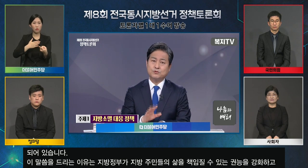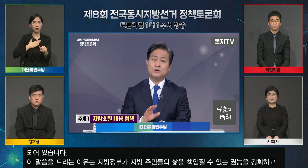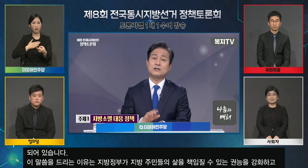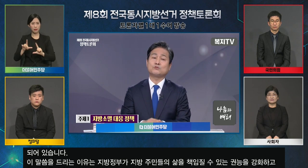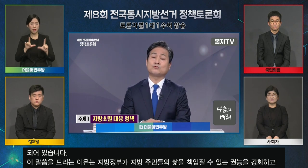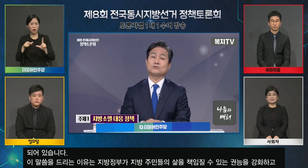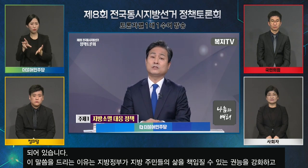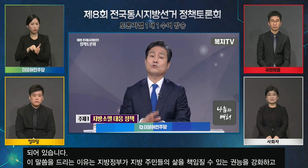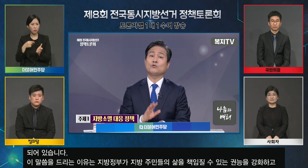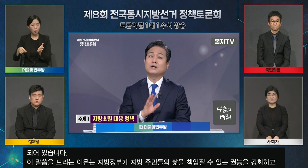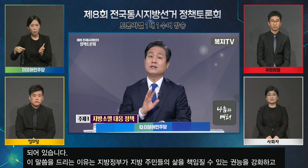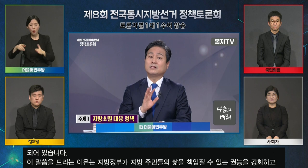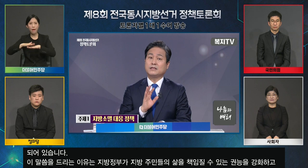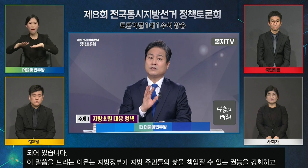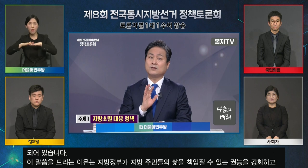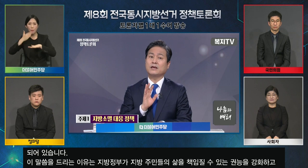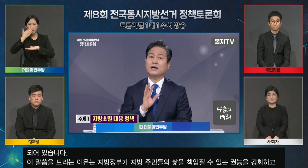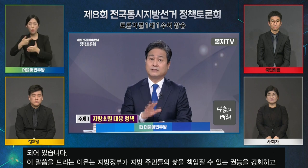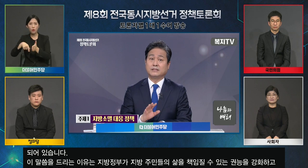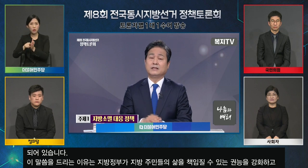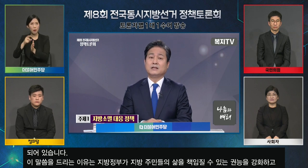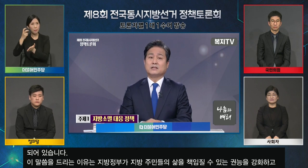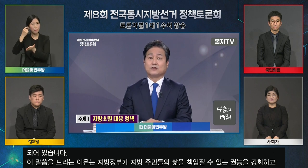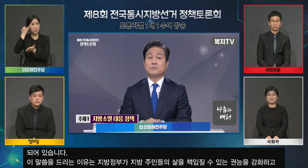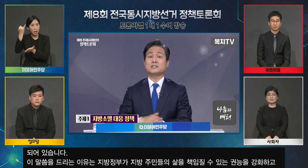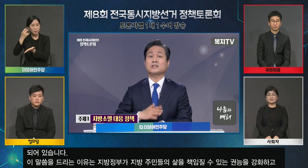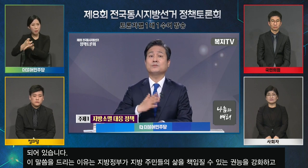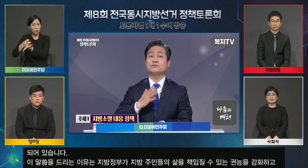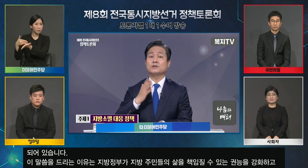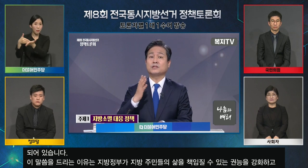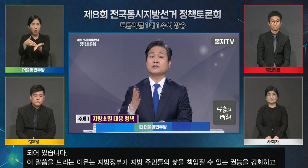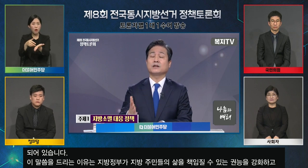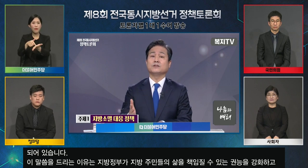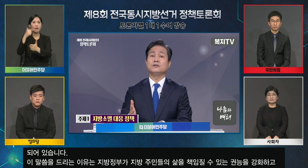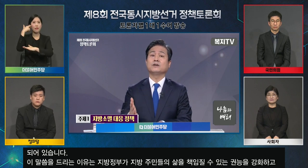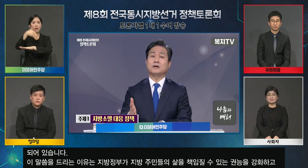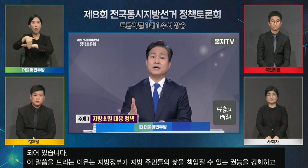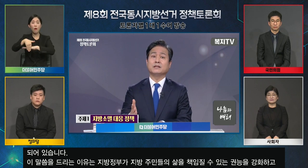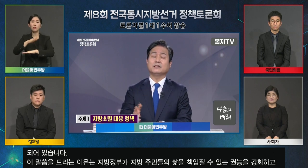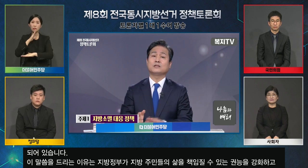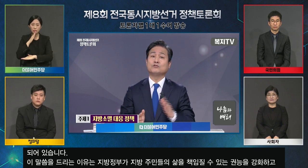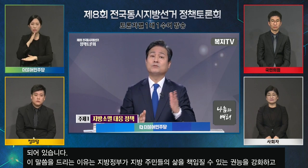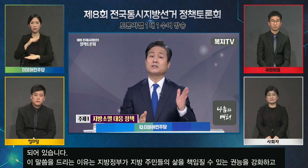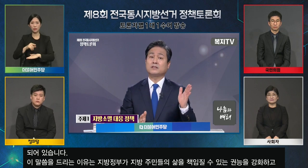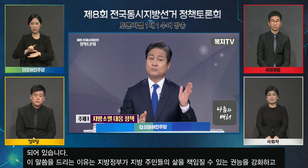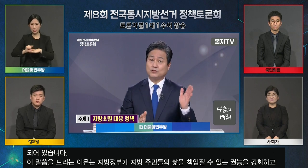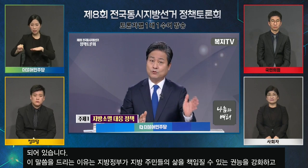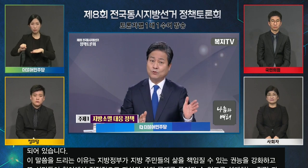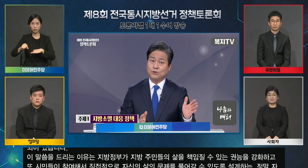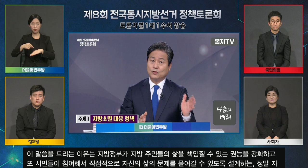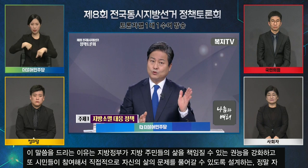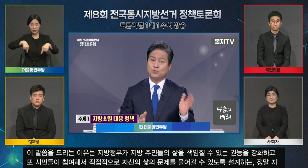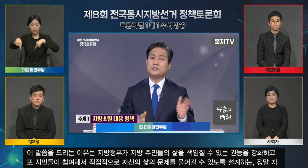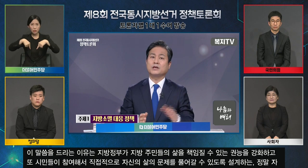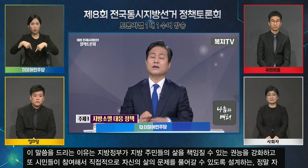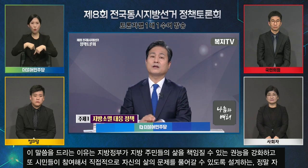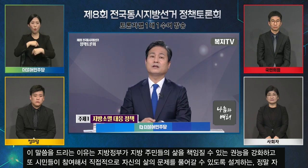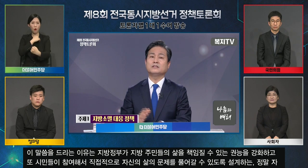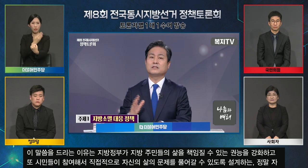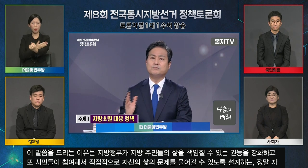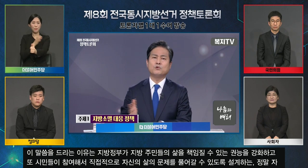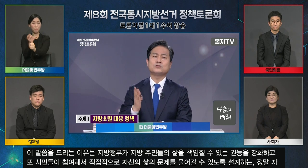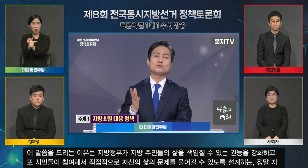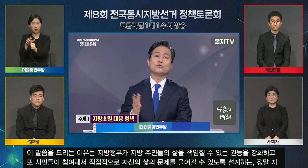풀어갈 수 있도록 설계하는 정말 자치분권의 시대가 열려야만, 이 균형발전의 문제도 동시에